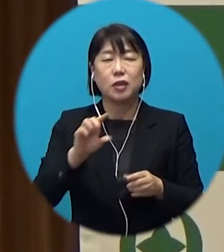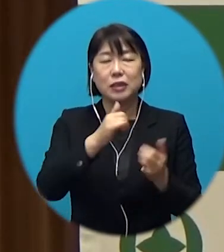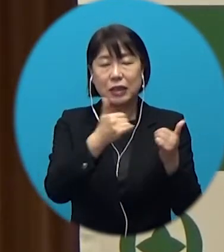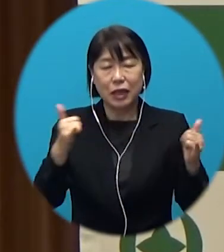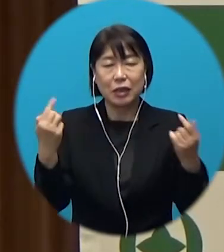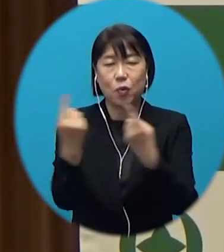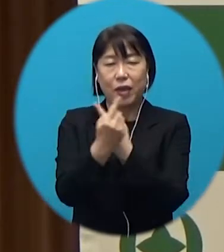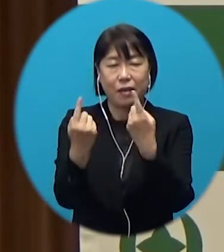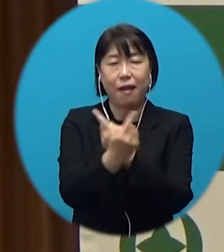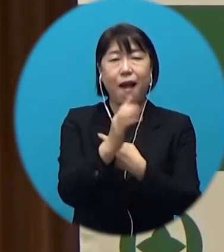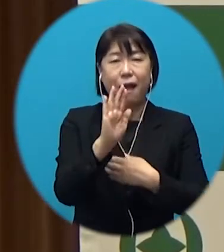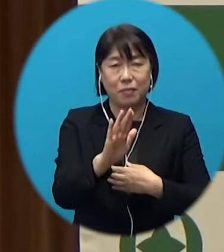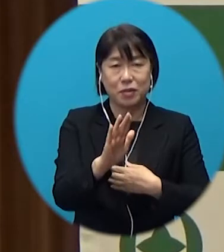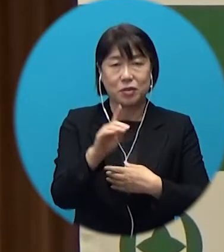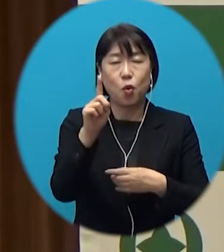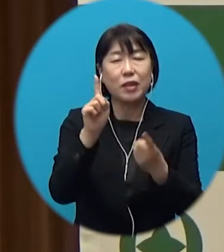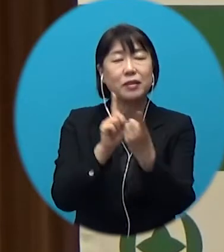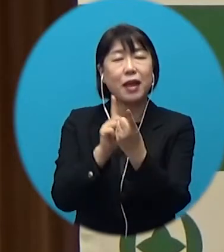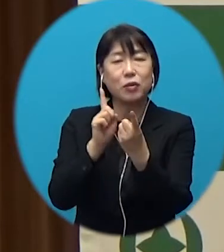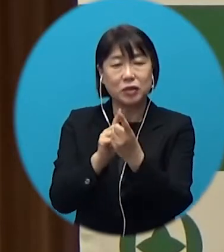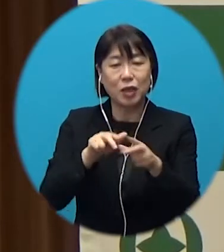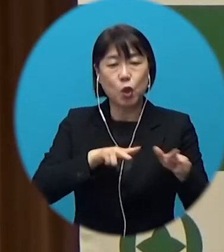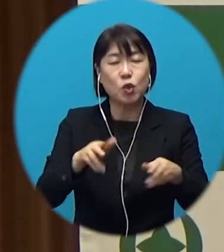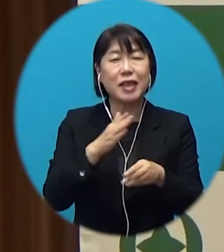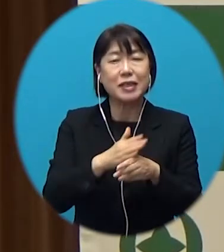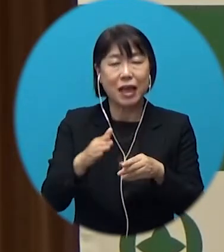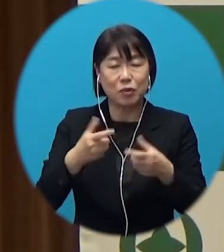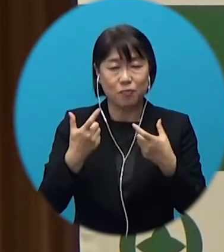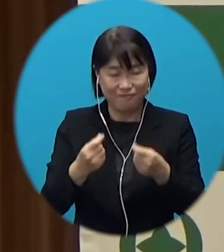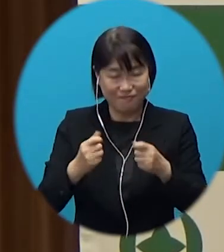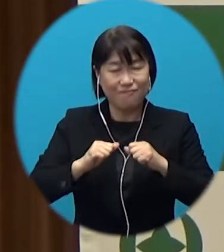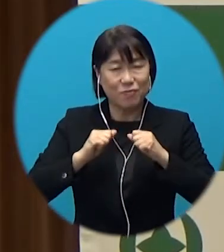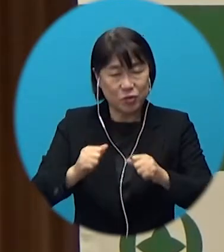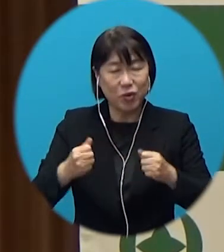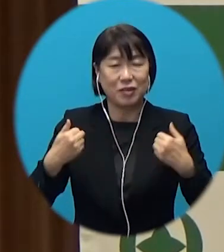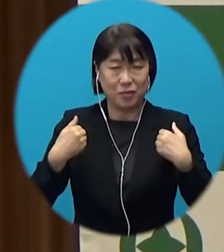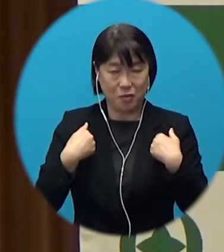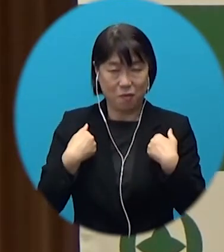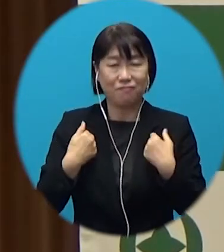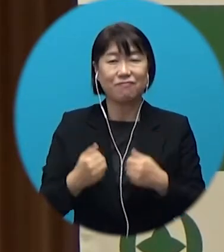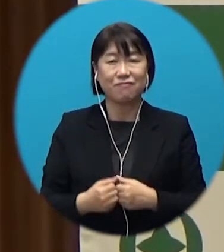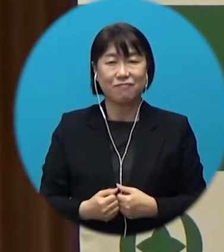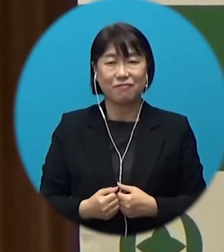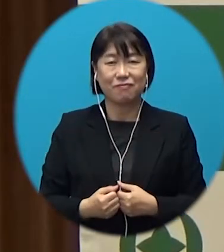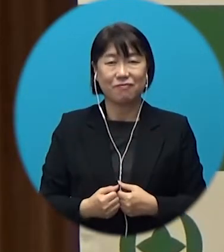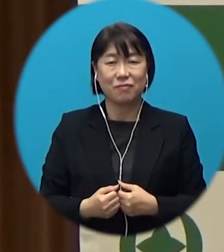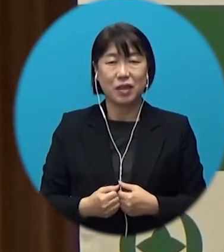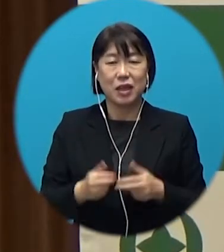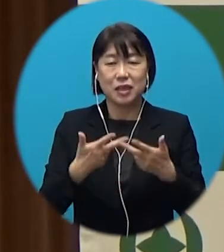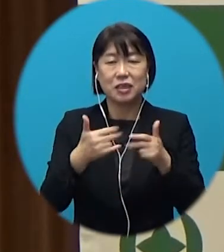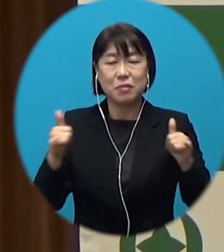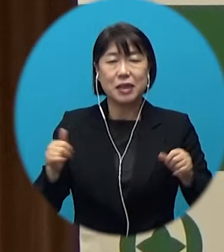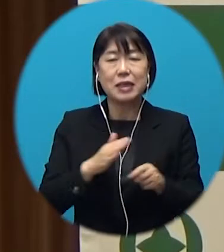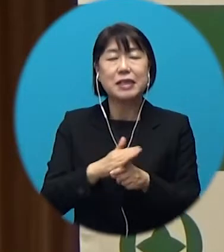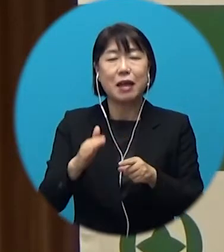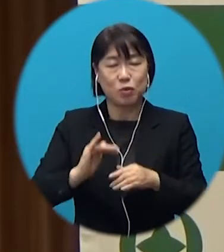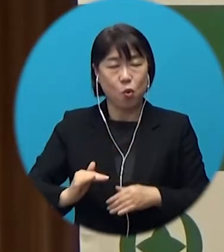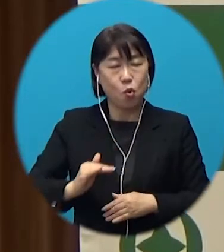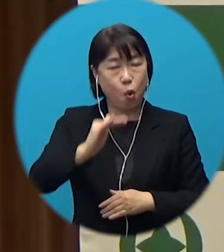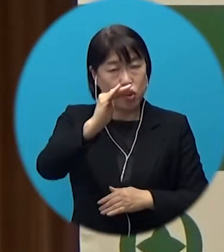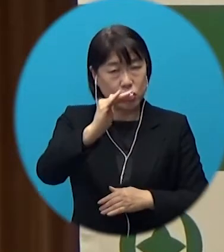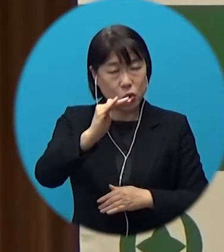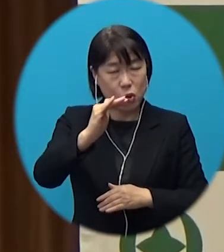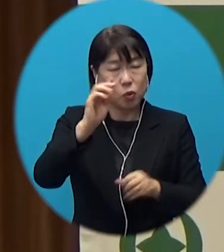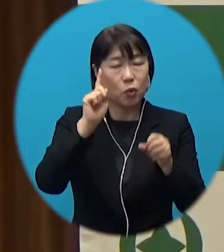。この対応したい公正サービスを維持していかなければなりませんけれども、市民サービスの向上をですね、話した